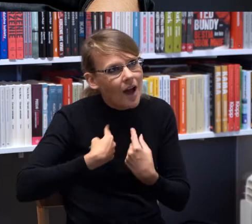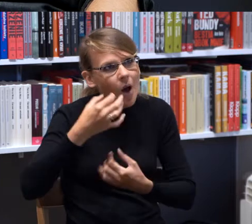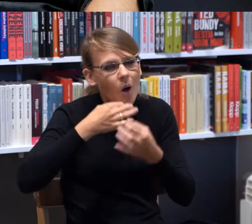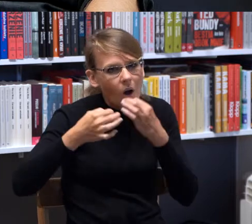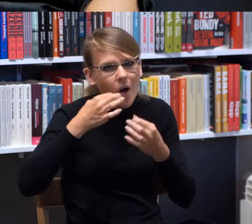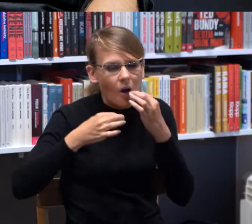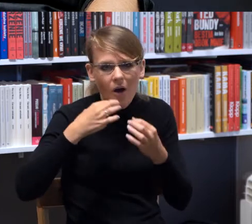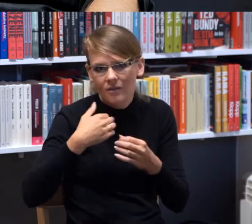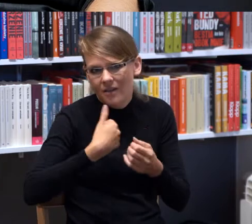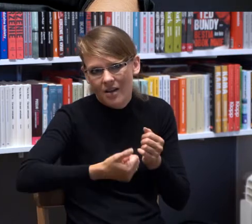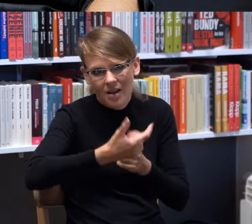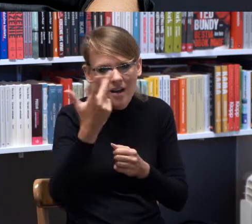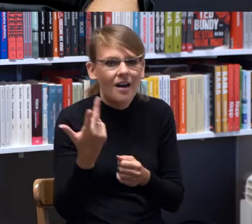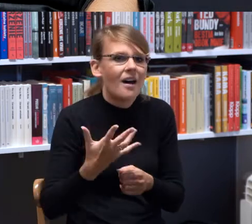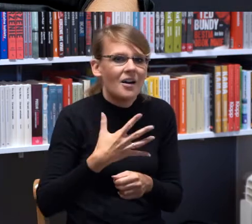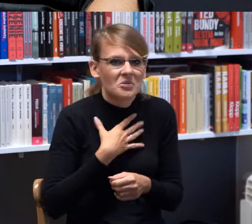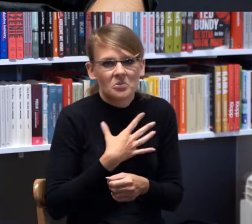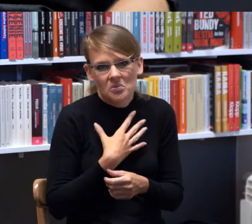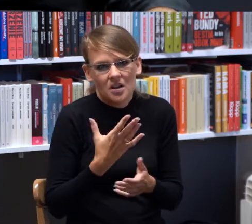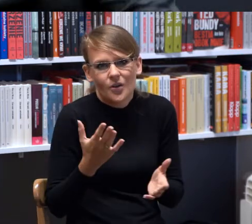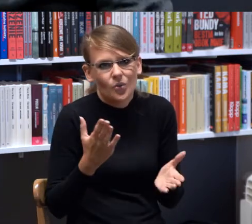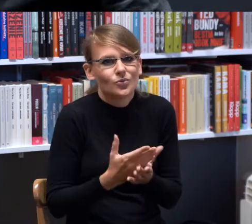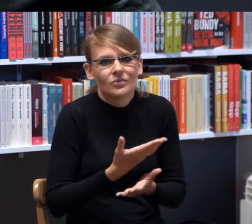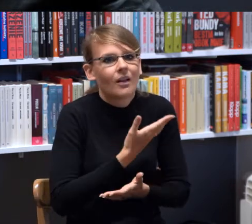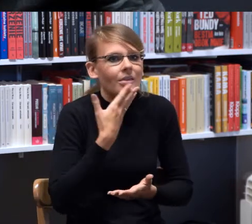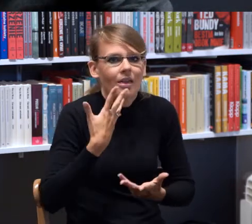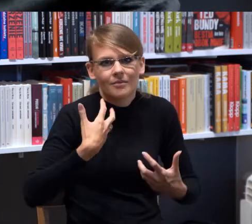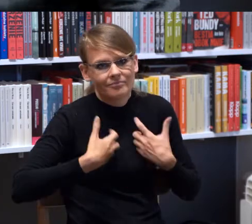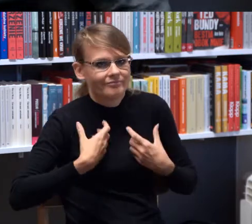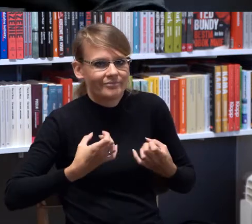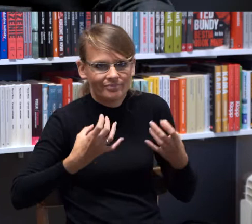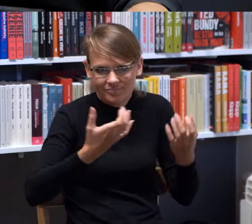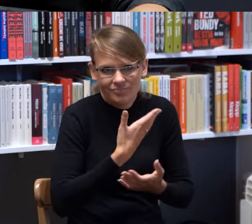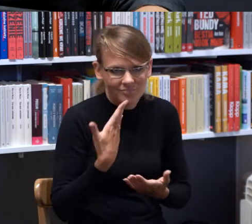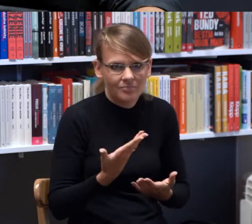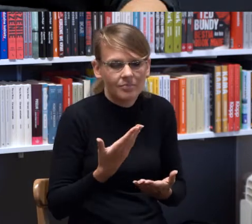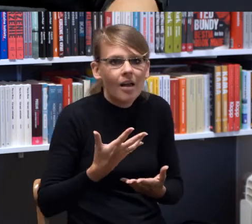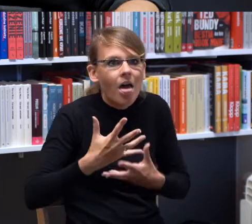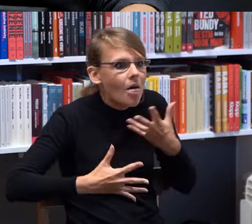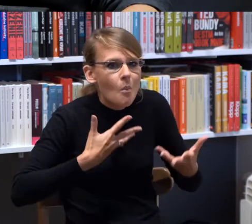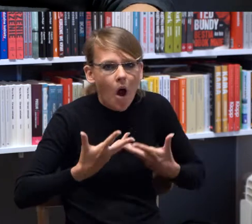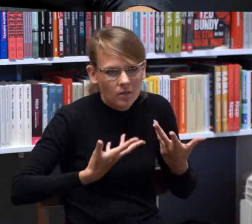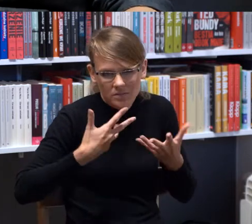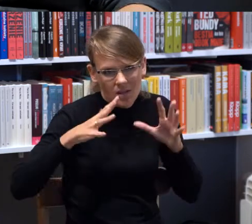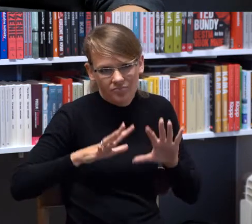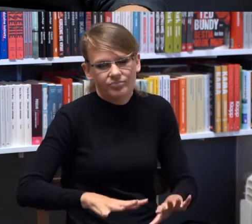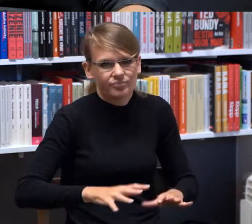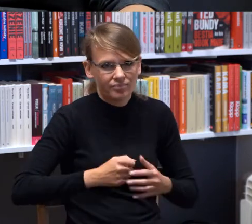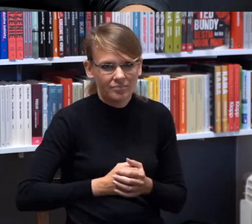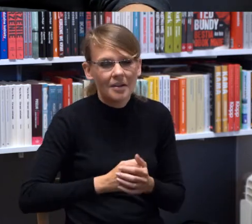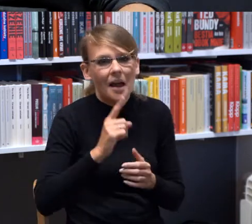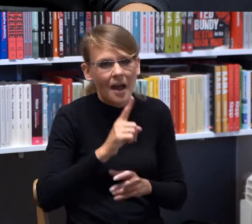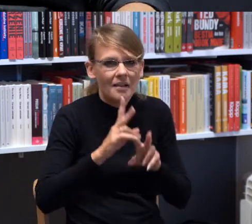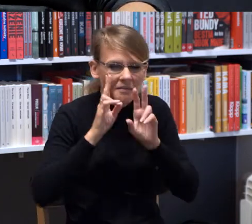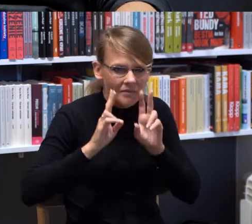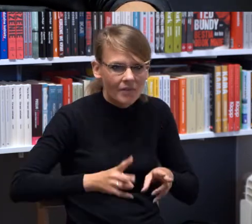jakoś ograłam to i nie czuję irytacji, czyli w takim rozumieniu, że bardzo emocjonalnie nie wchodzę w to. Ale faktycznie